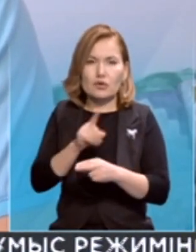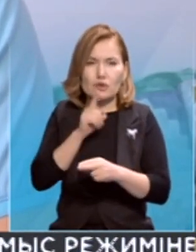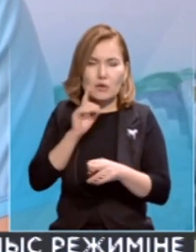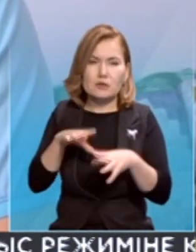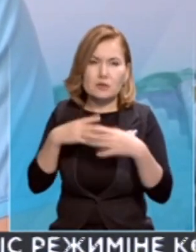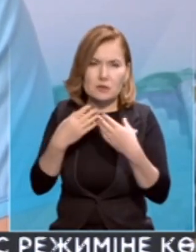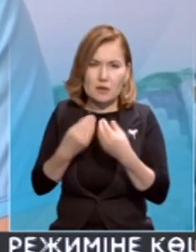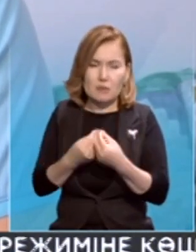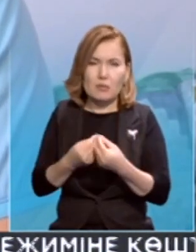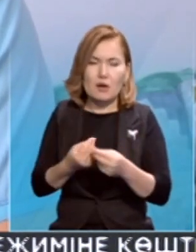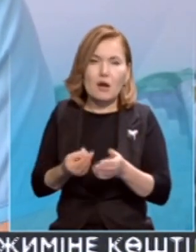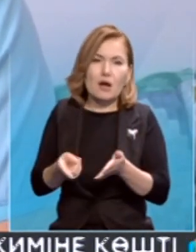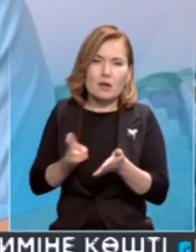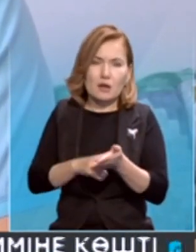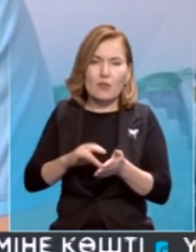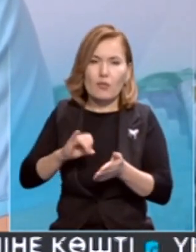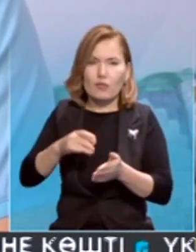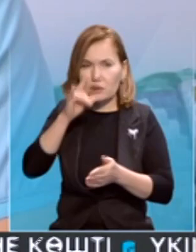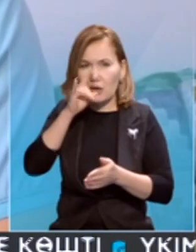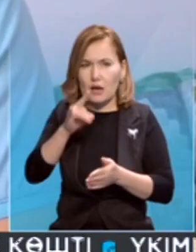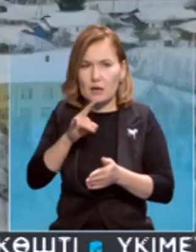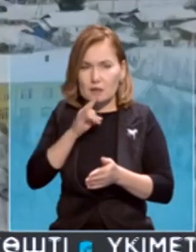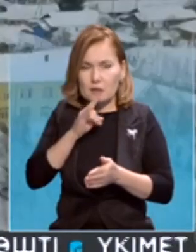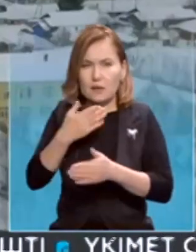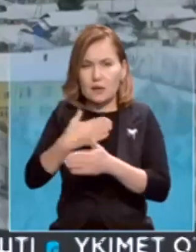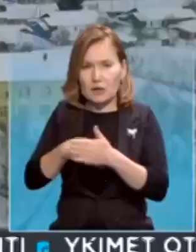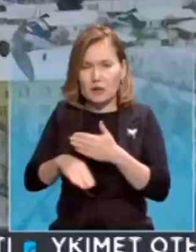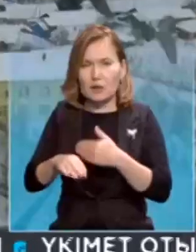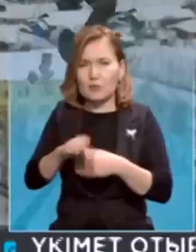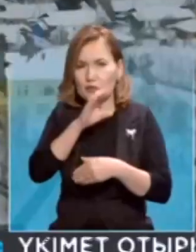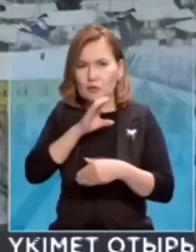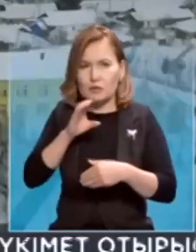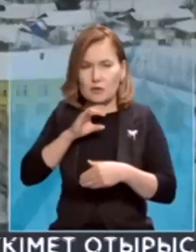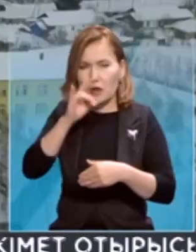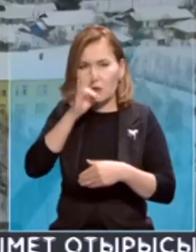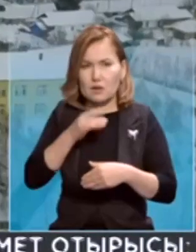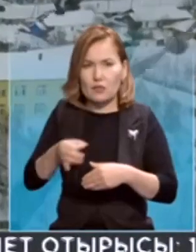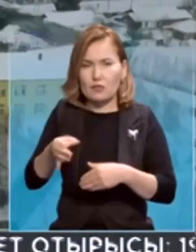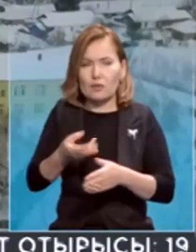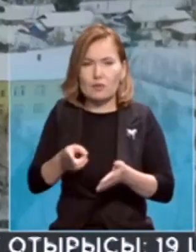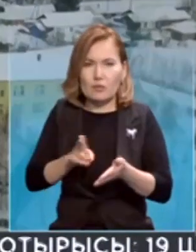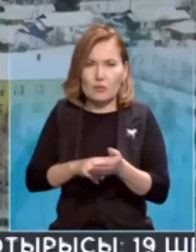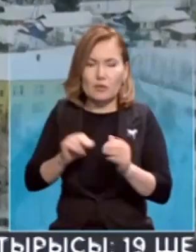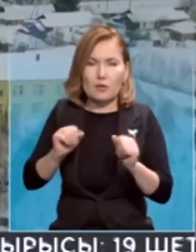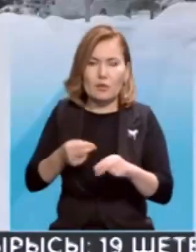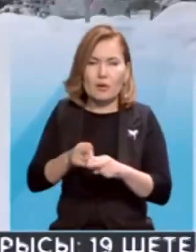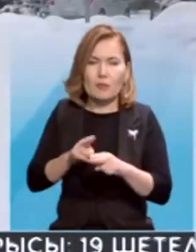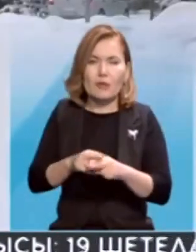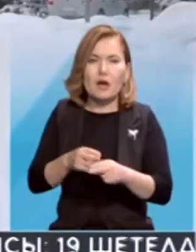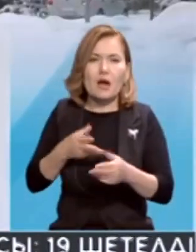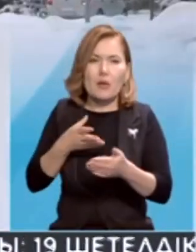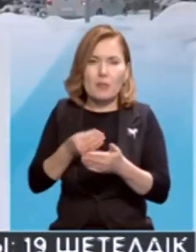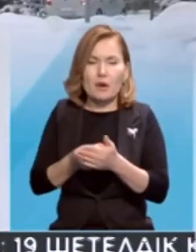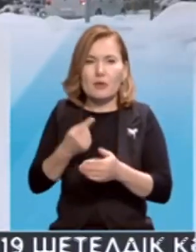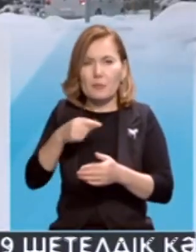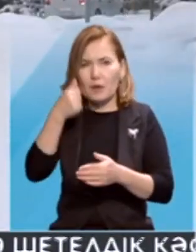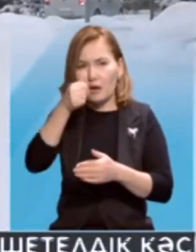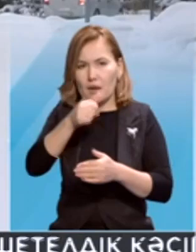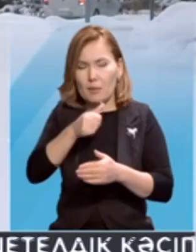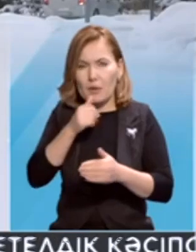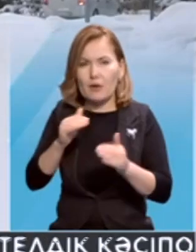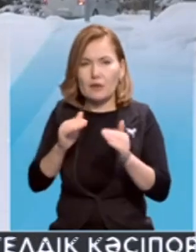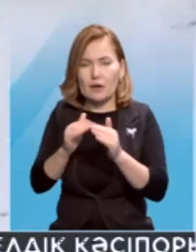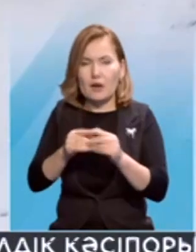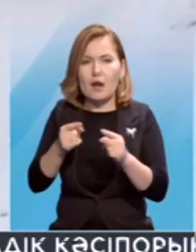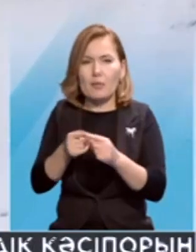келип, оңтүстүктөн келип аргай алып кетүүнө болот толук менен. Бағдарлама бойынша көшіп келген отбасыға жол ақысы және бір жылға дейін пәтер ақы төленеді.